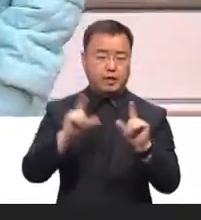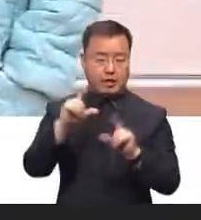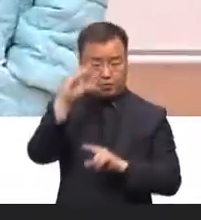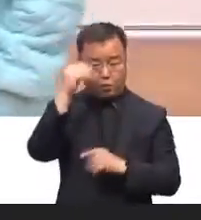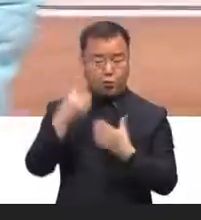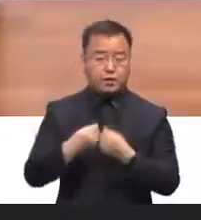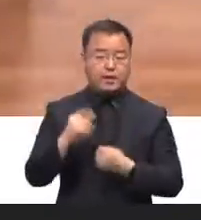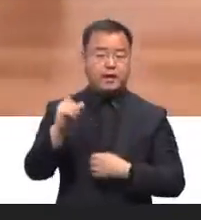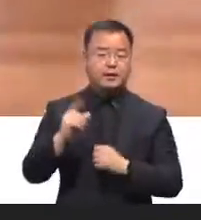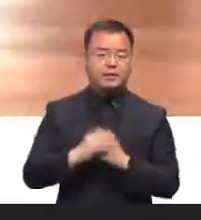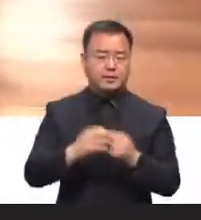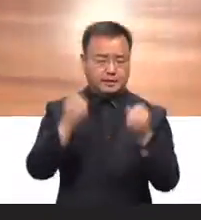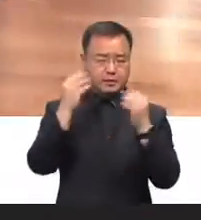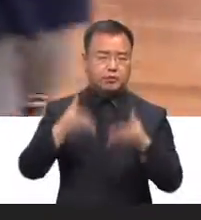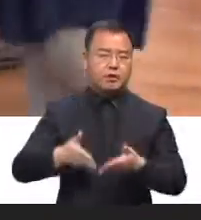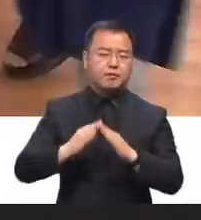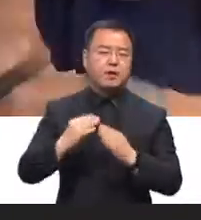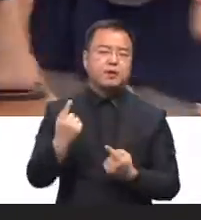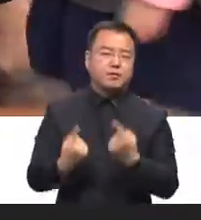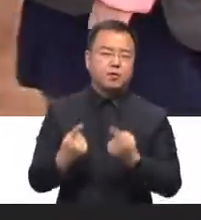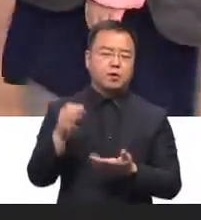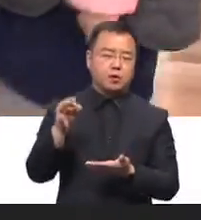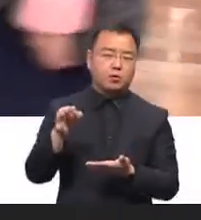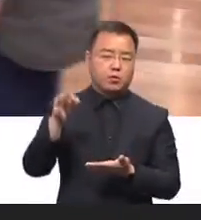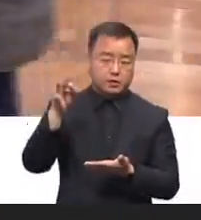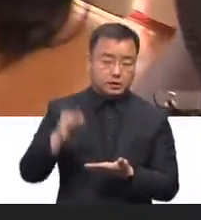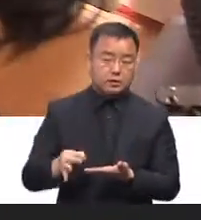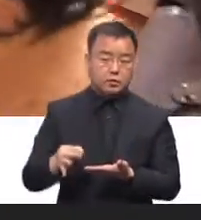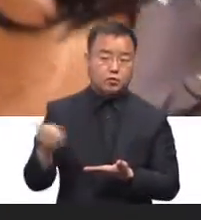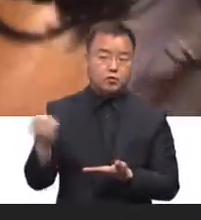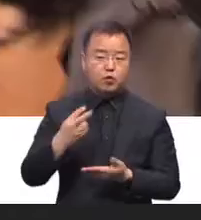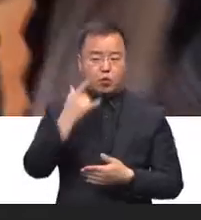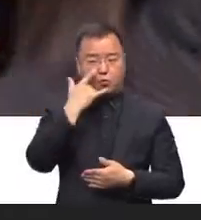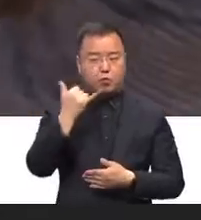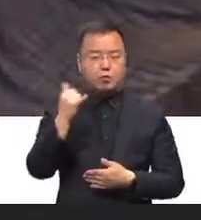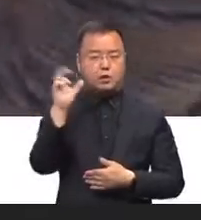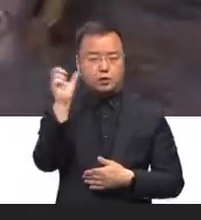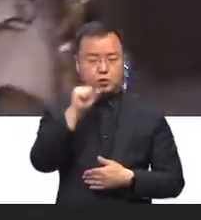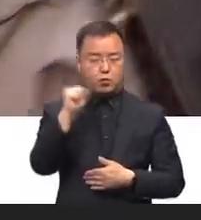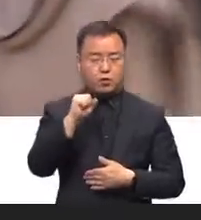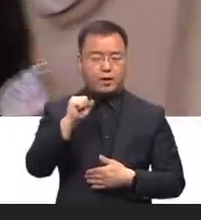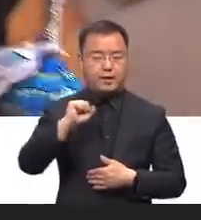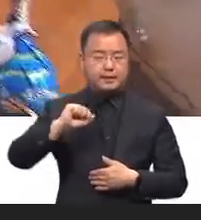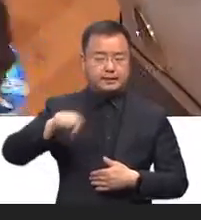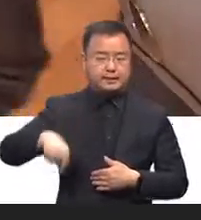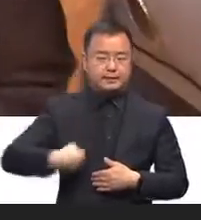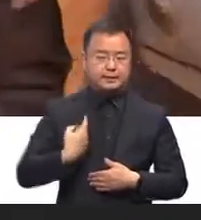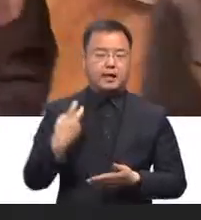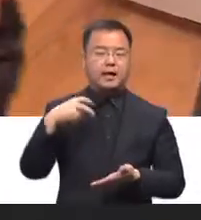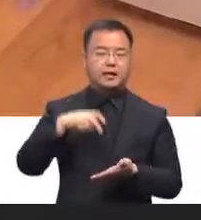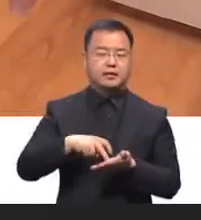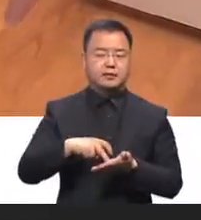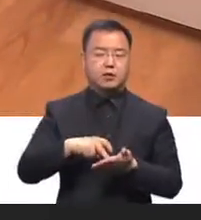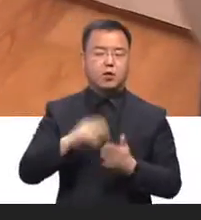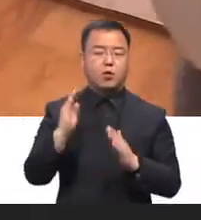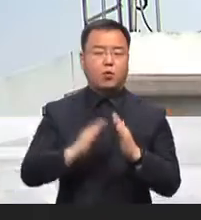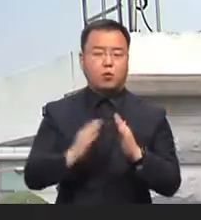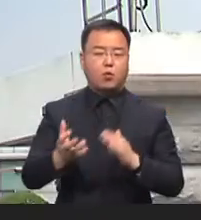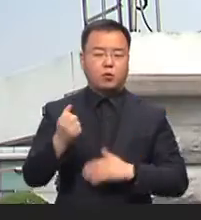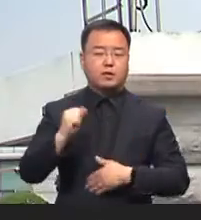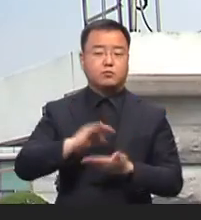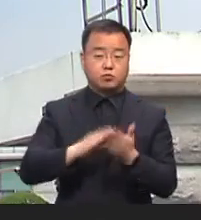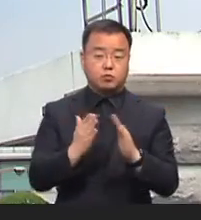새로 짓는 것보다 비용을 적게 들이고도 학부모들이 선호하는 단설 공립유치원 을 밀릴 수 있는 방안으로 꼽힙니다